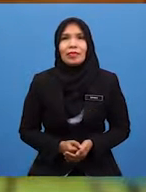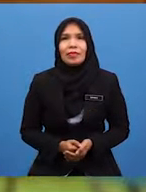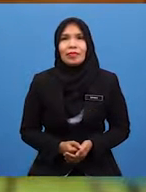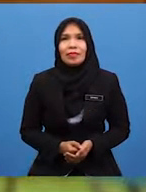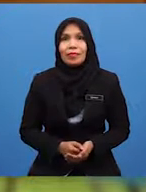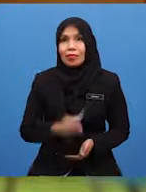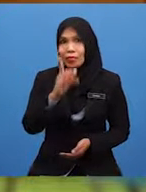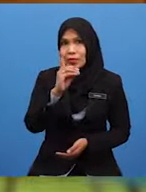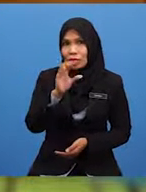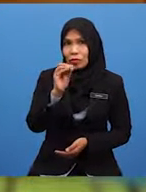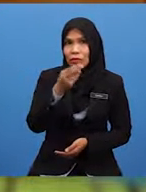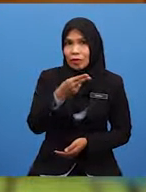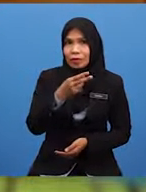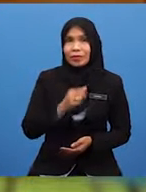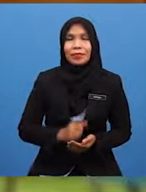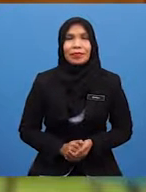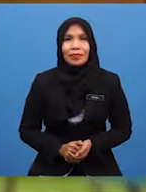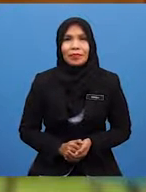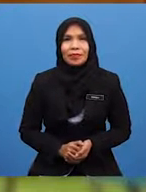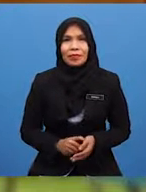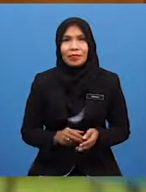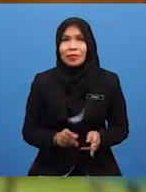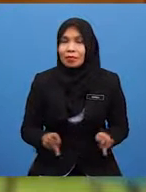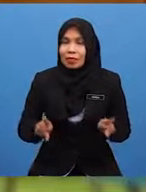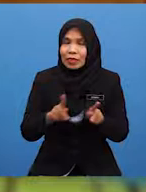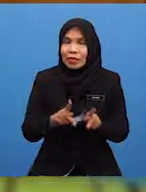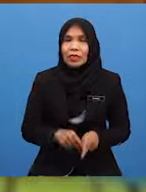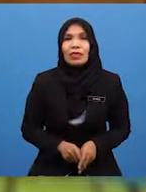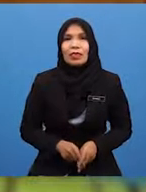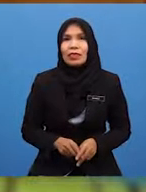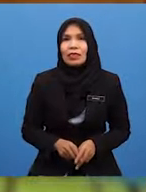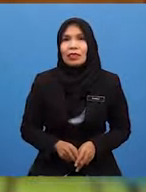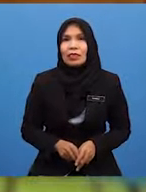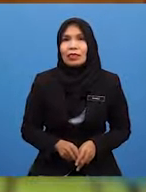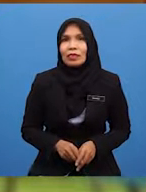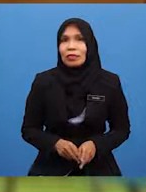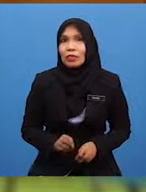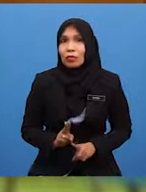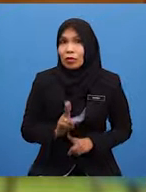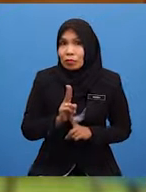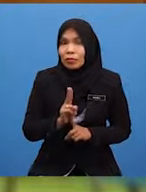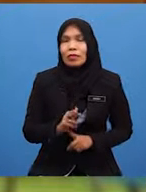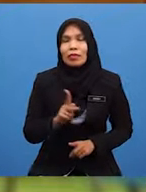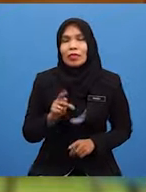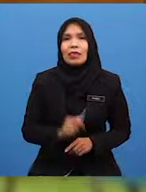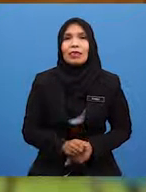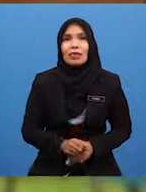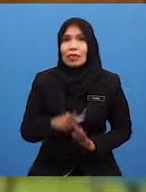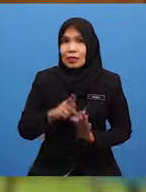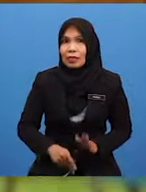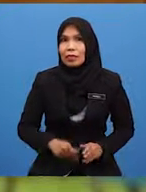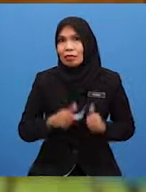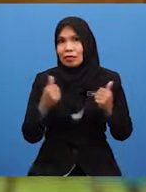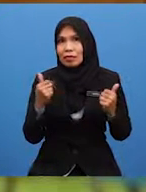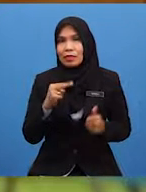Pastikan kamu sentiasa mengutamakan keselamatan dan dapatkan kebenaran